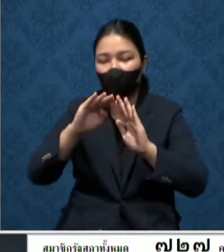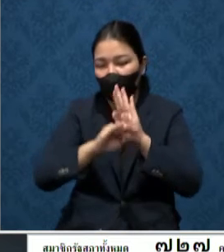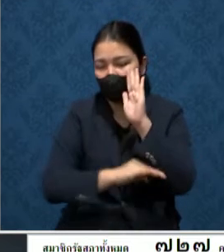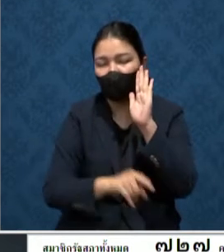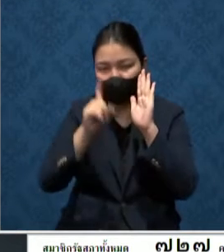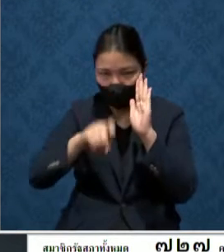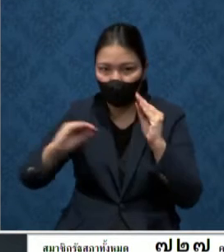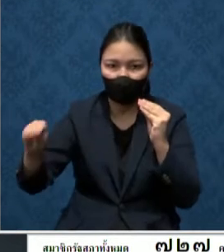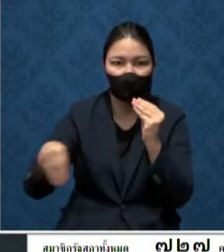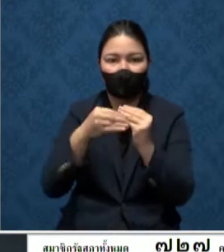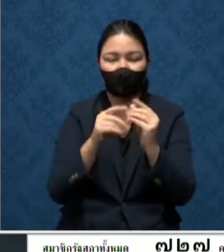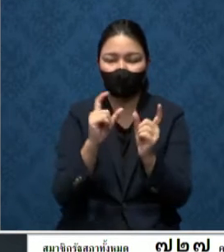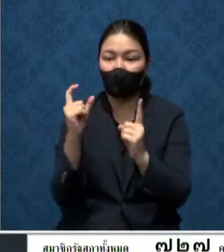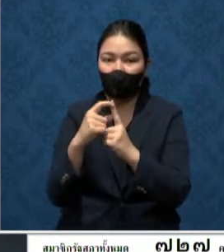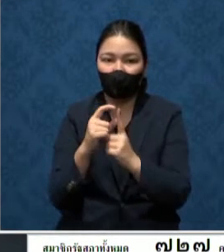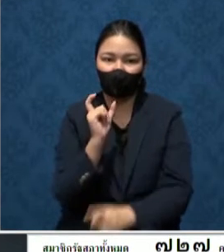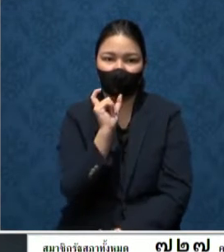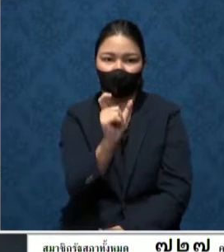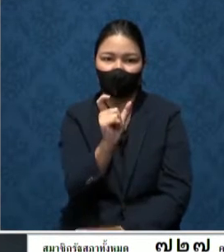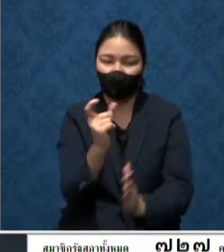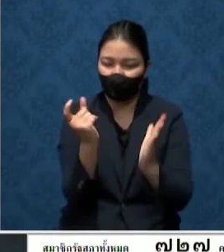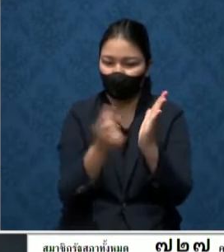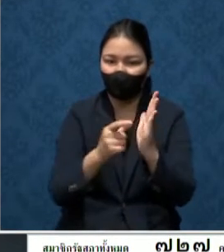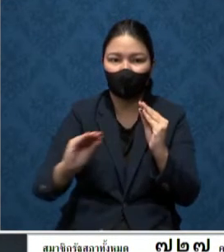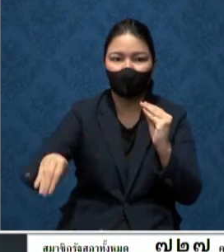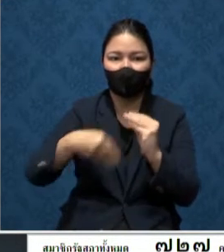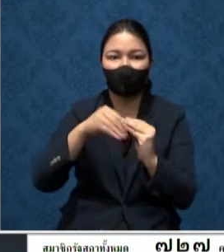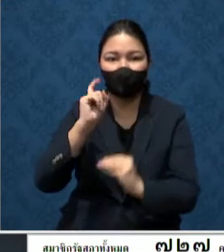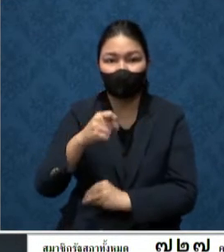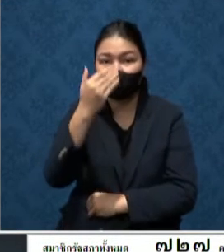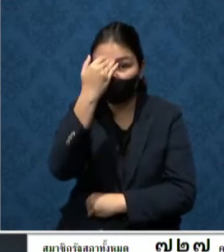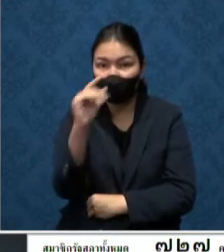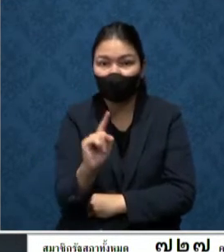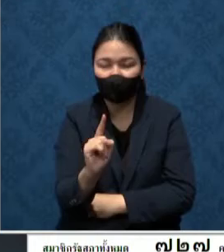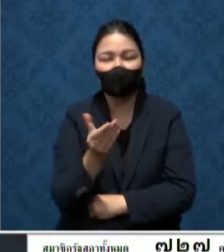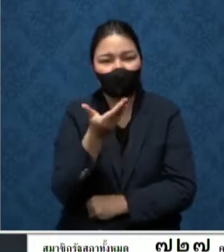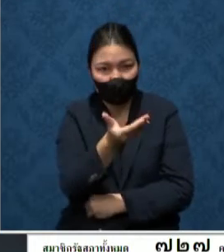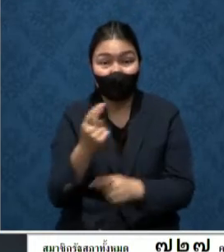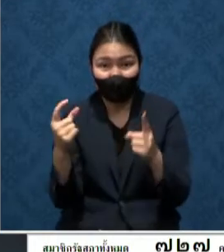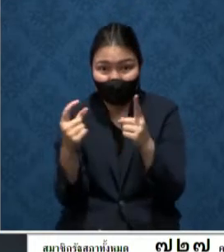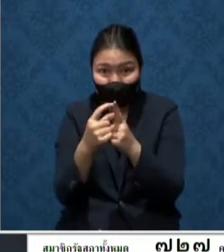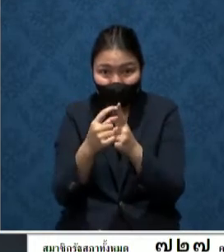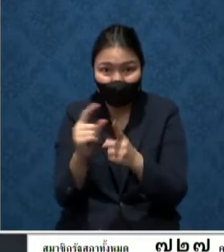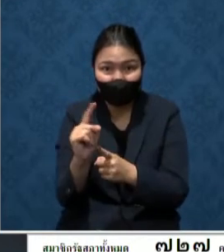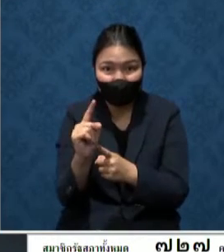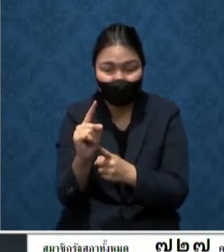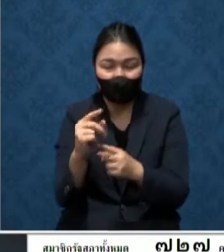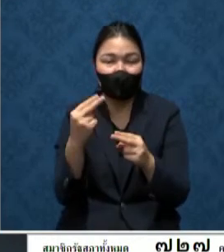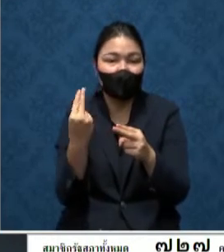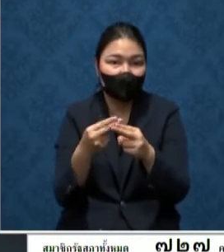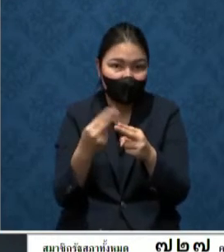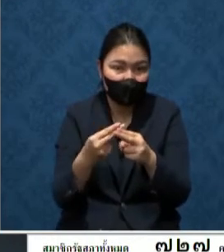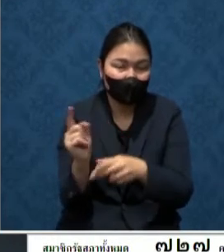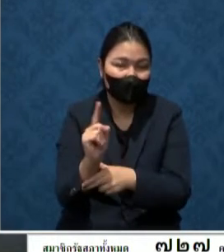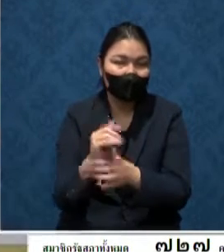ระราชบัญญัติในมาตราที่1นะครับว่าขอให้เพิ่มชื่อเป็น